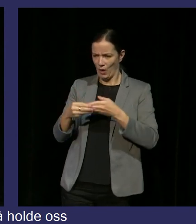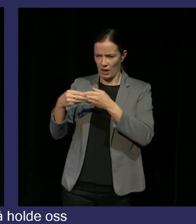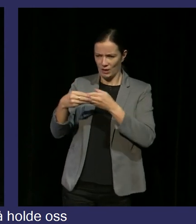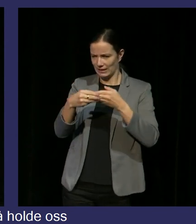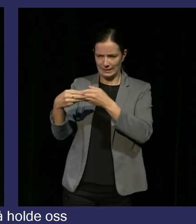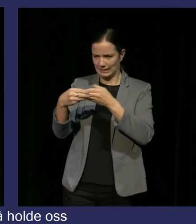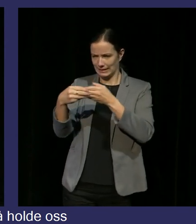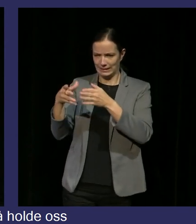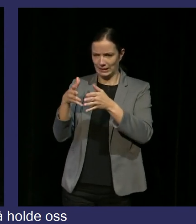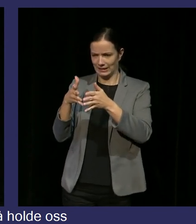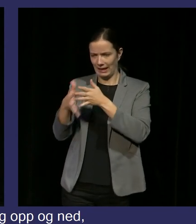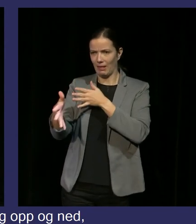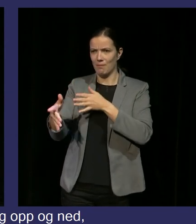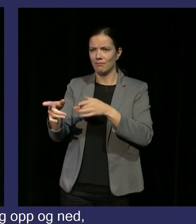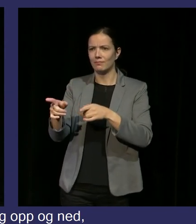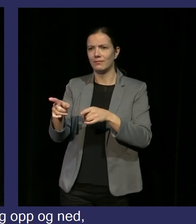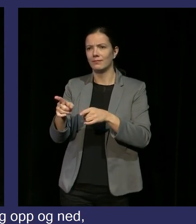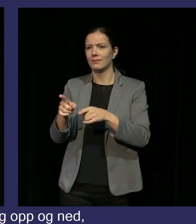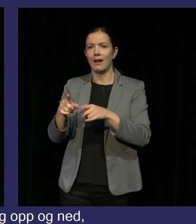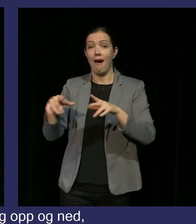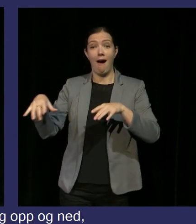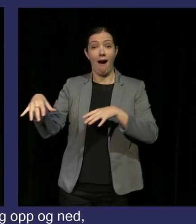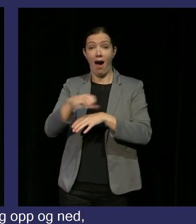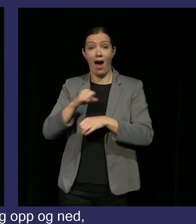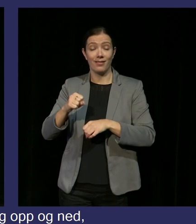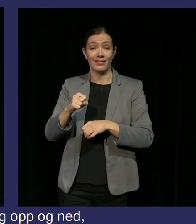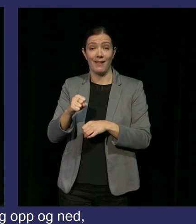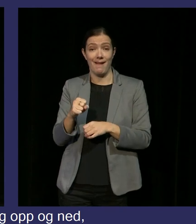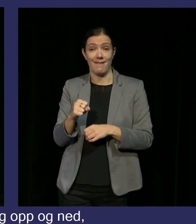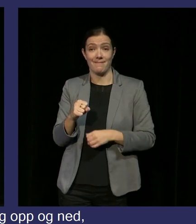trygge storebror gjennom alle disse